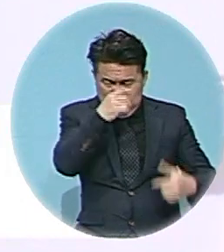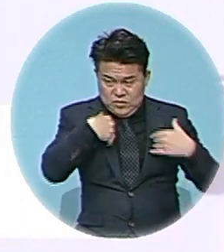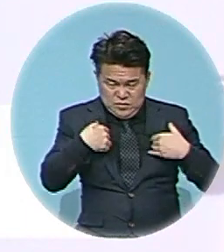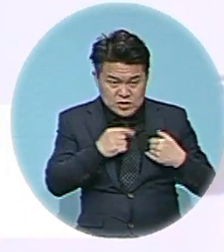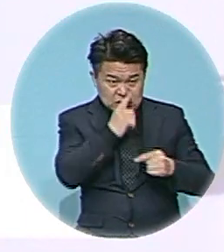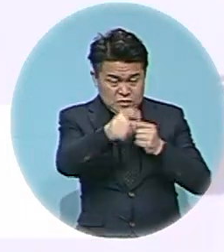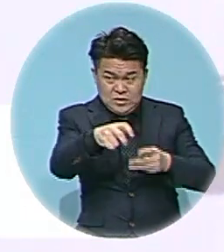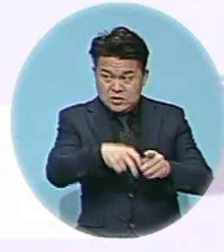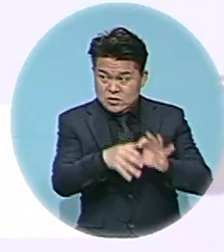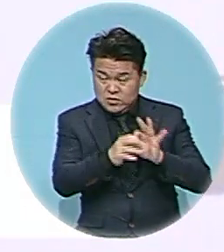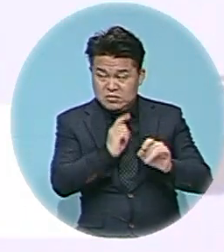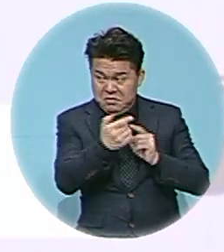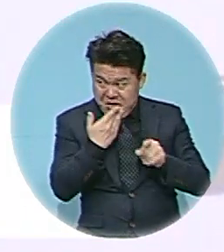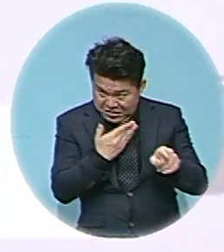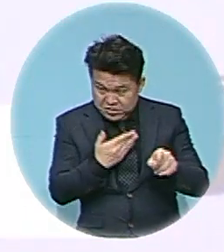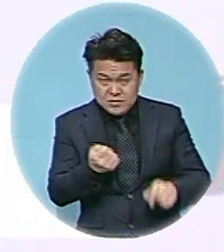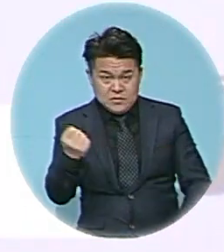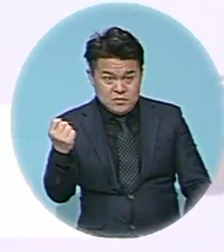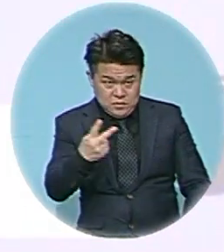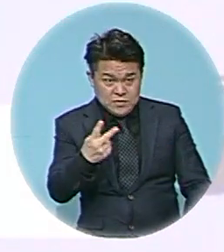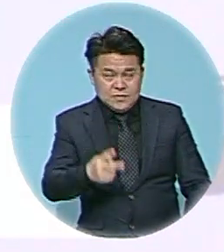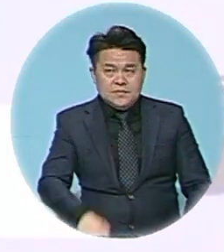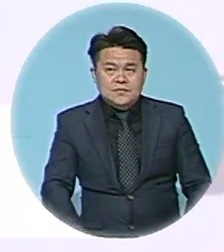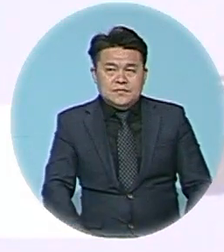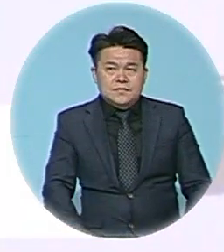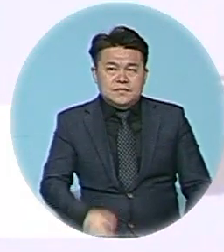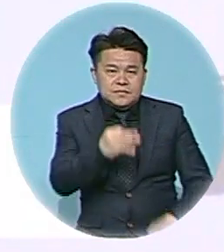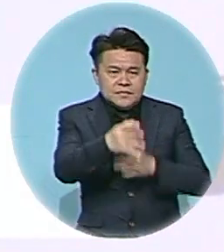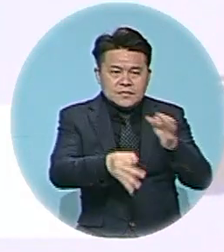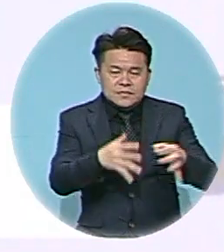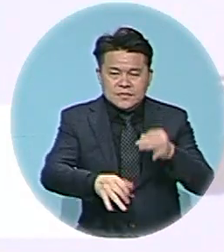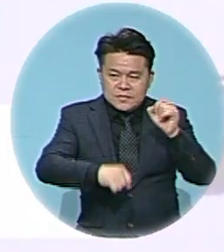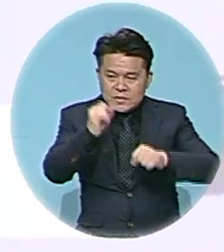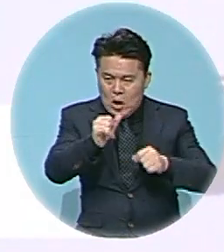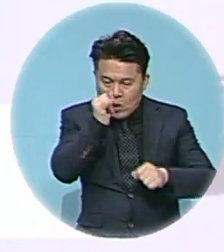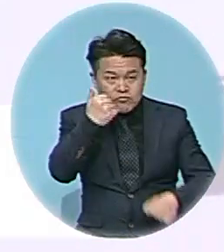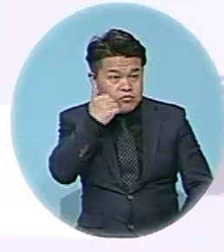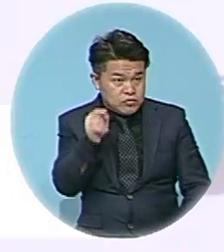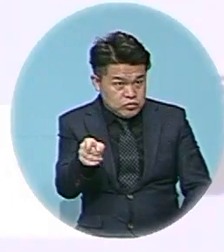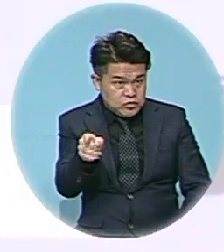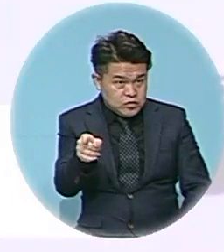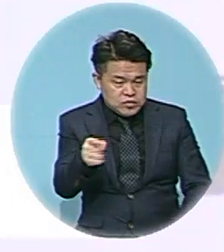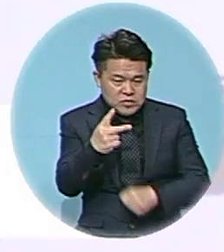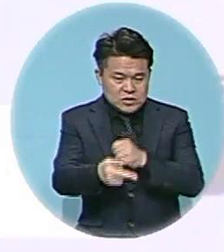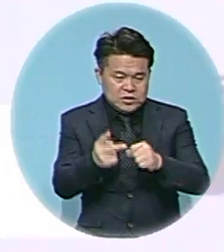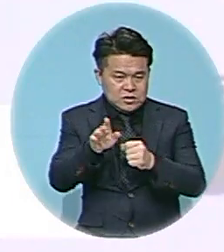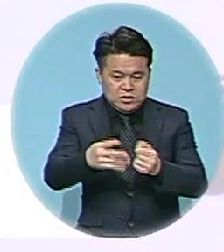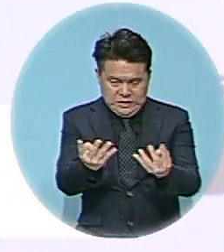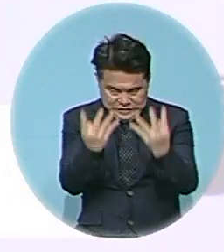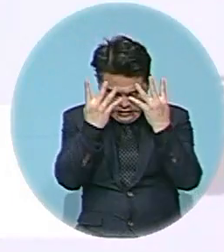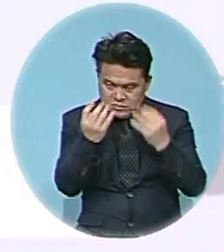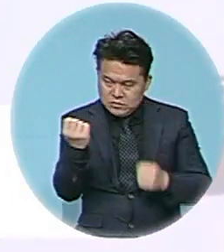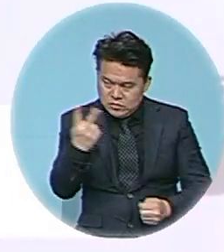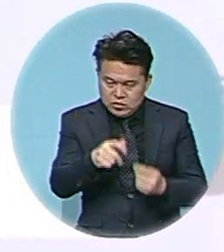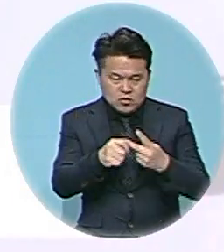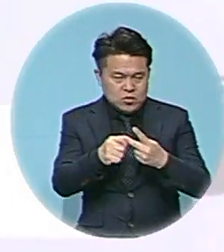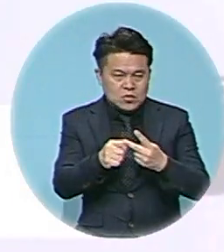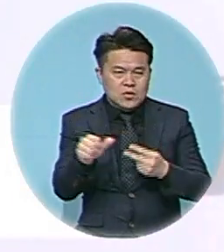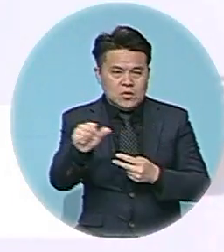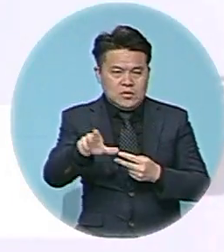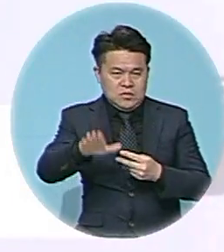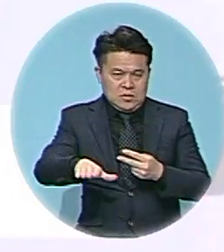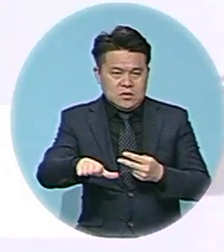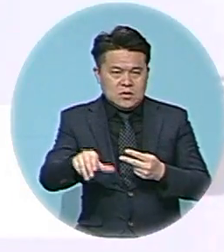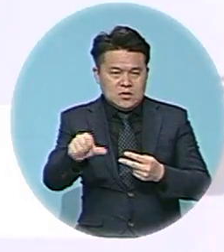신고센터를 통해서 신고할 수 있으며 매점 매석을 한 행위를 한 자는 2년 이하의 징역 또는 5천만 원